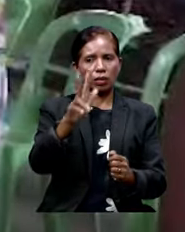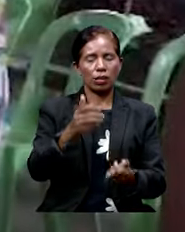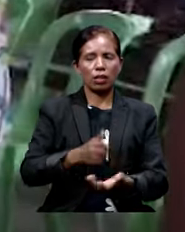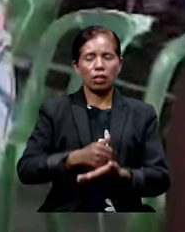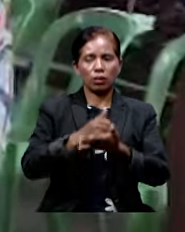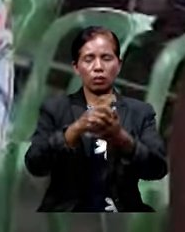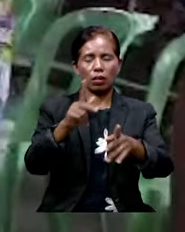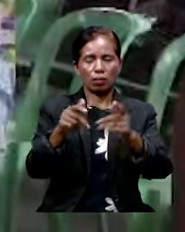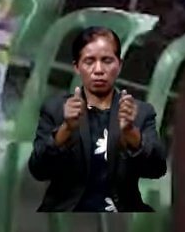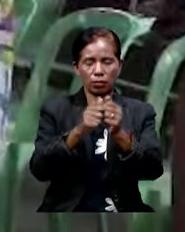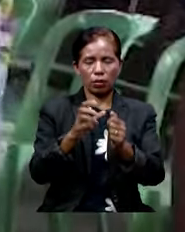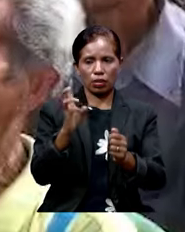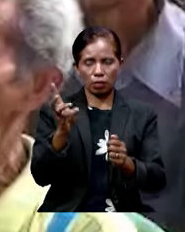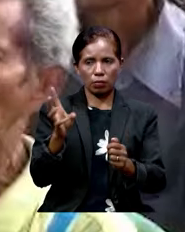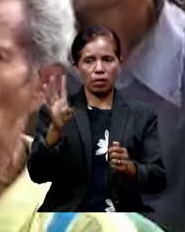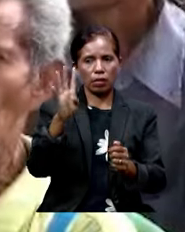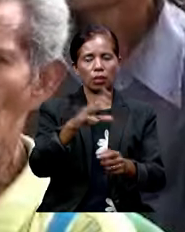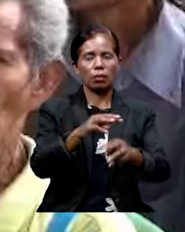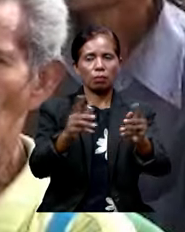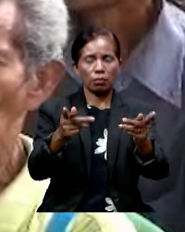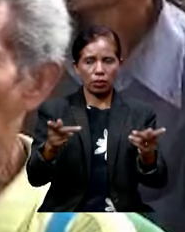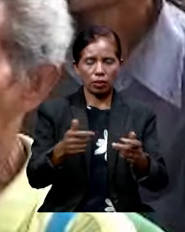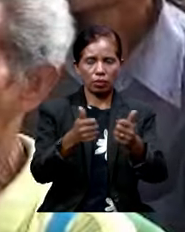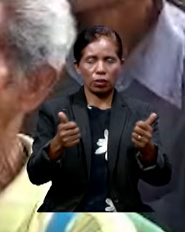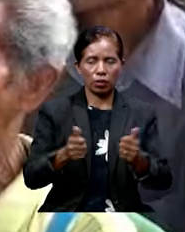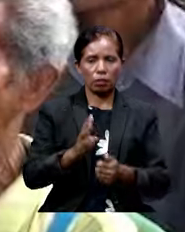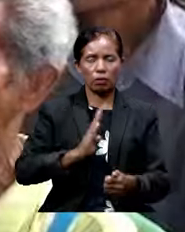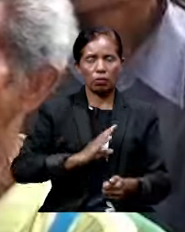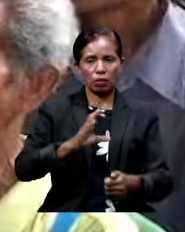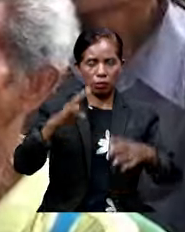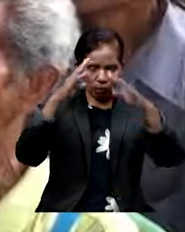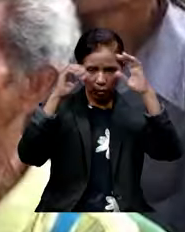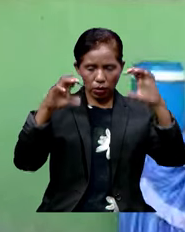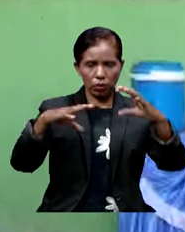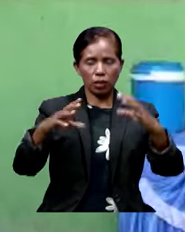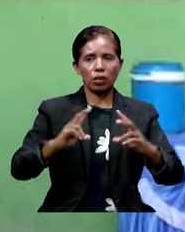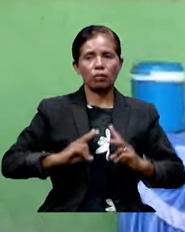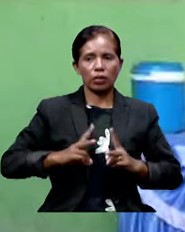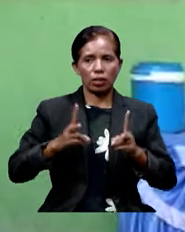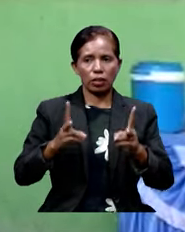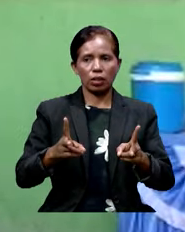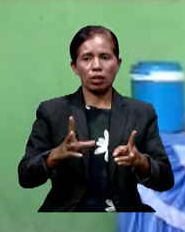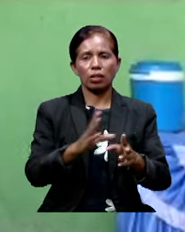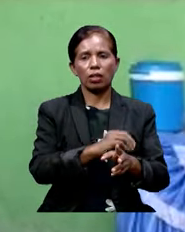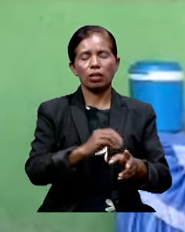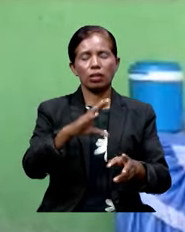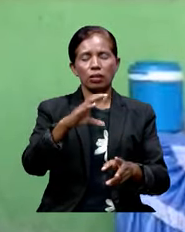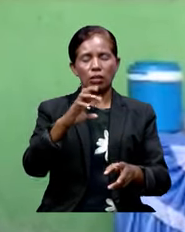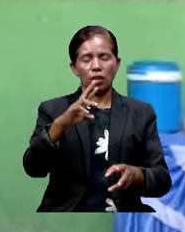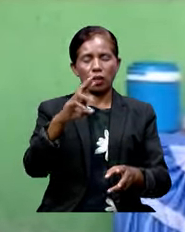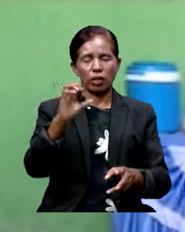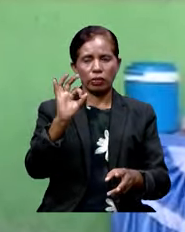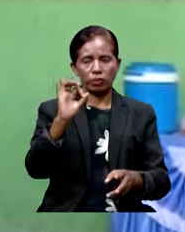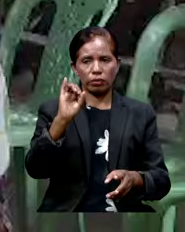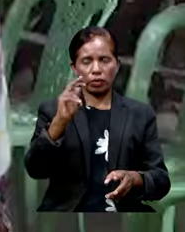nulu racing hat ia suku kaibada pos administratifu baukau. Presiden di Konselu Veteran Suku Kaibada, Serafin da Costa Flores